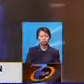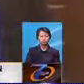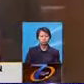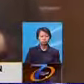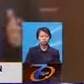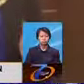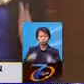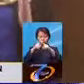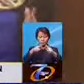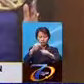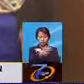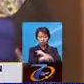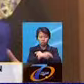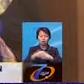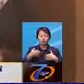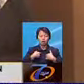Negara